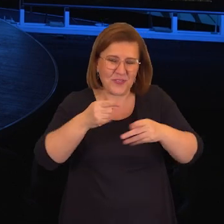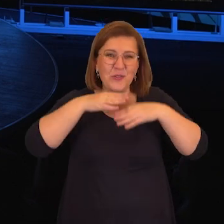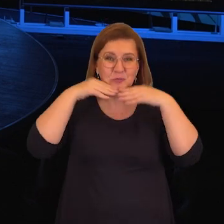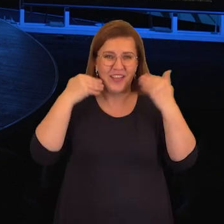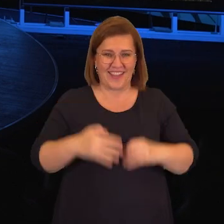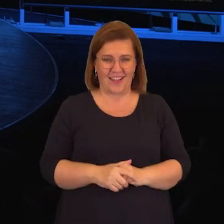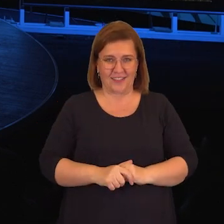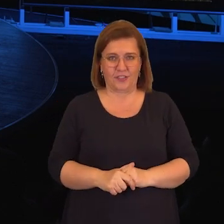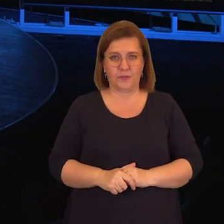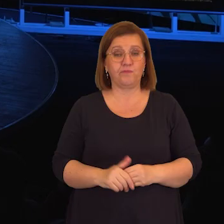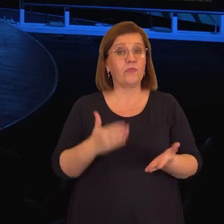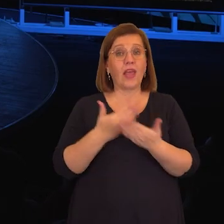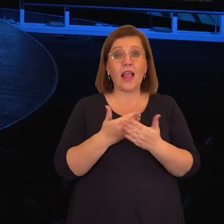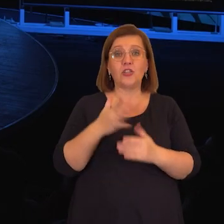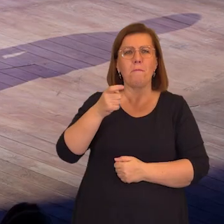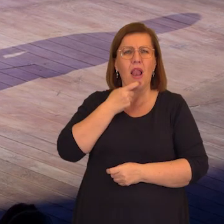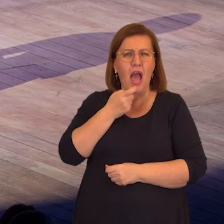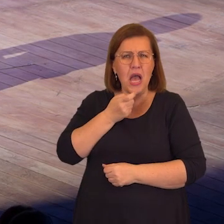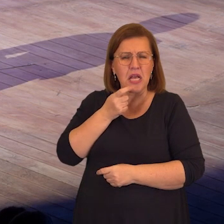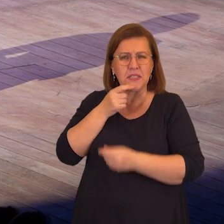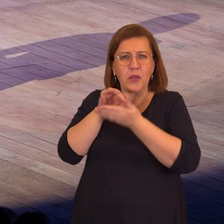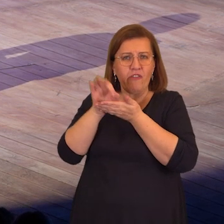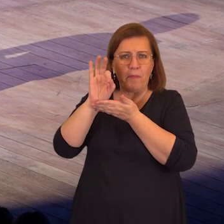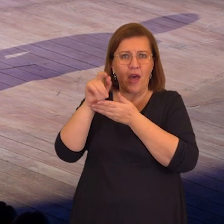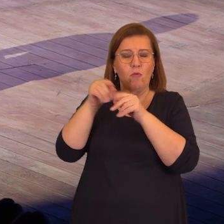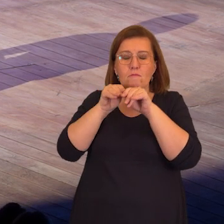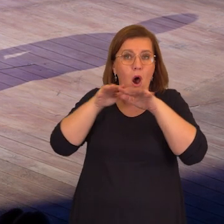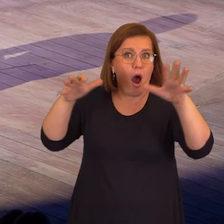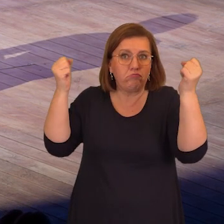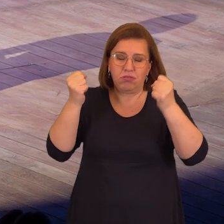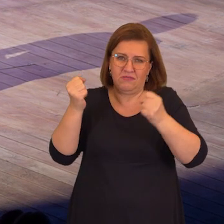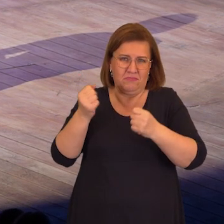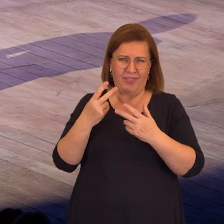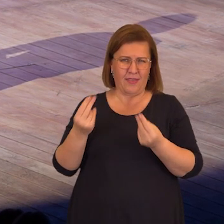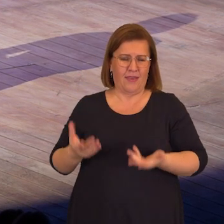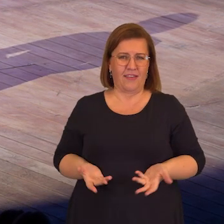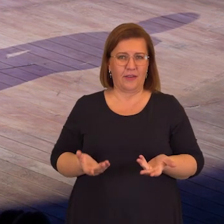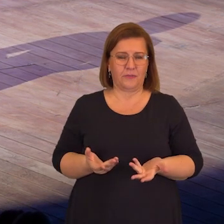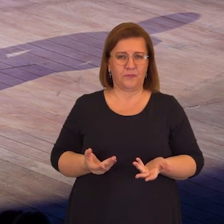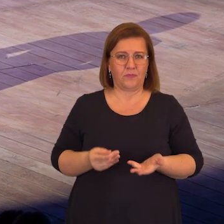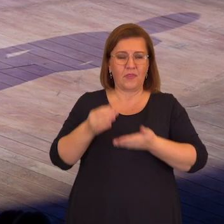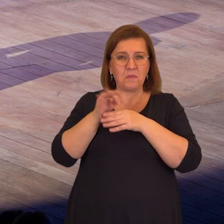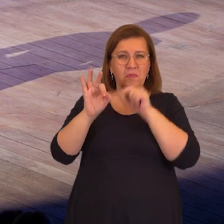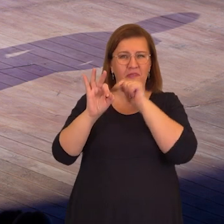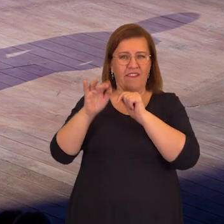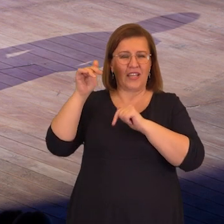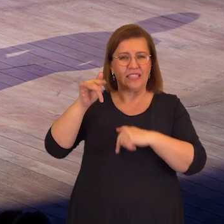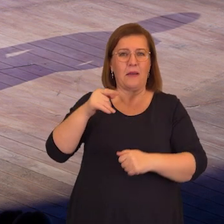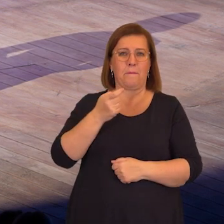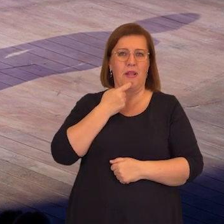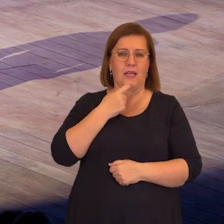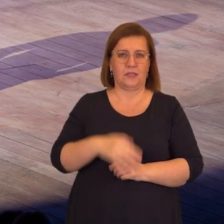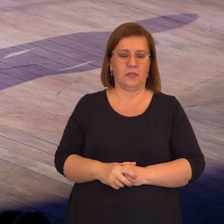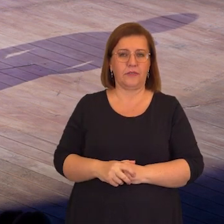że te syntetyczne perły nie cieszą się taką popularnością jak te naturalne. One zawierają plastik, a